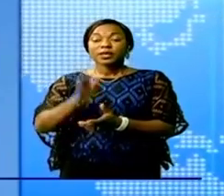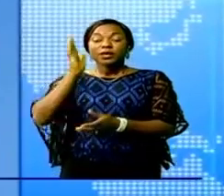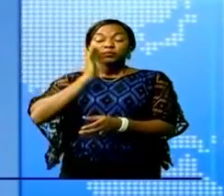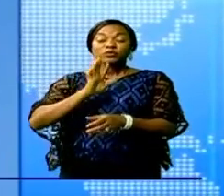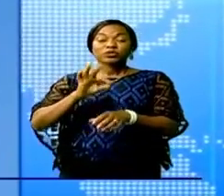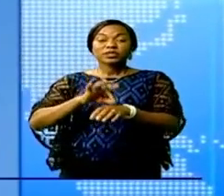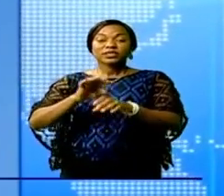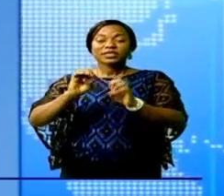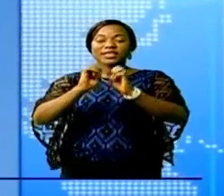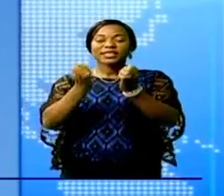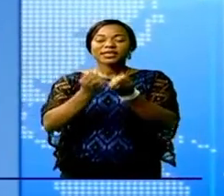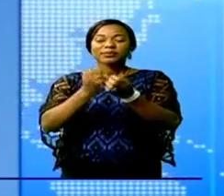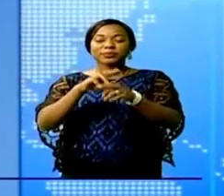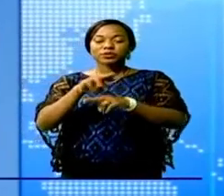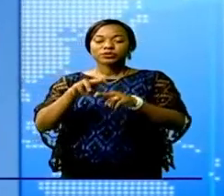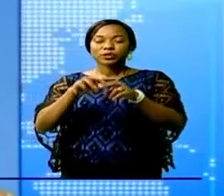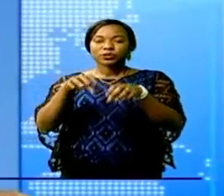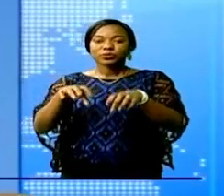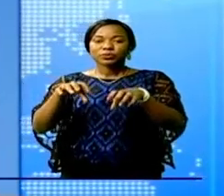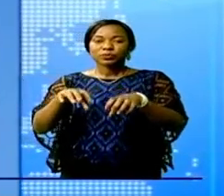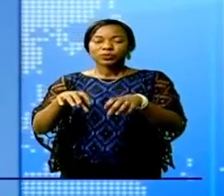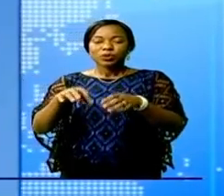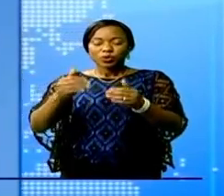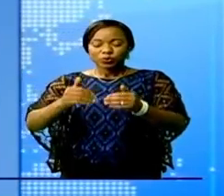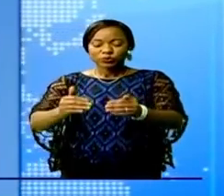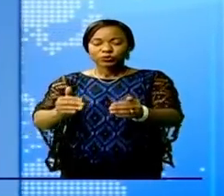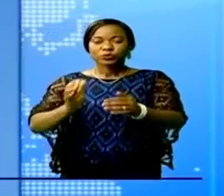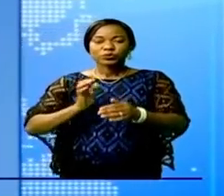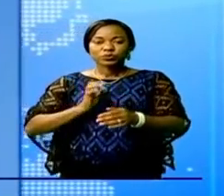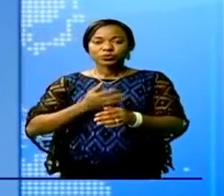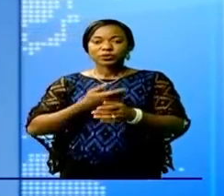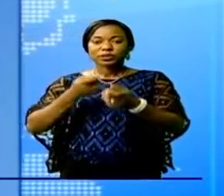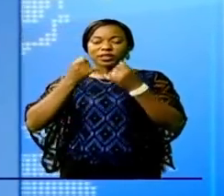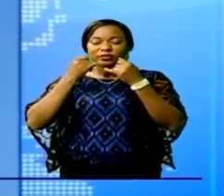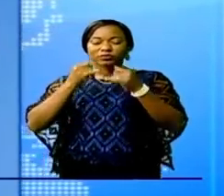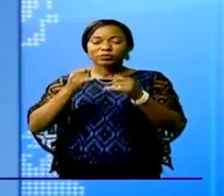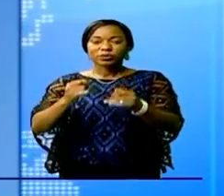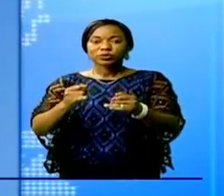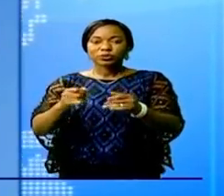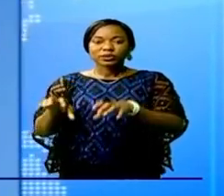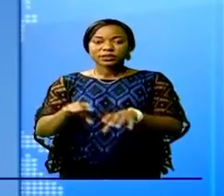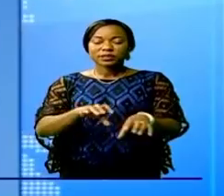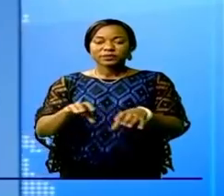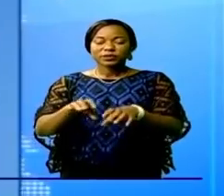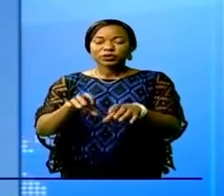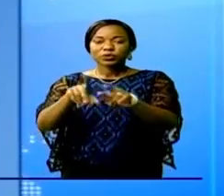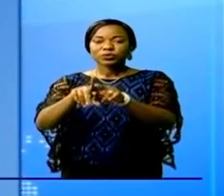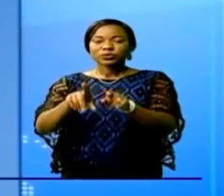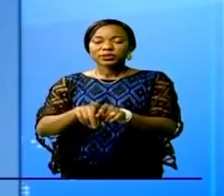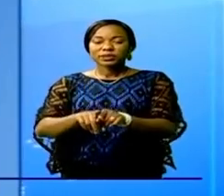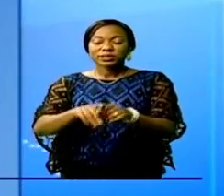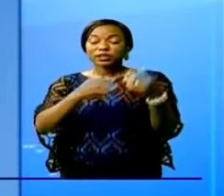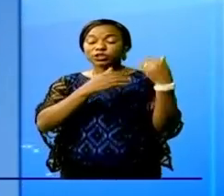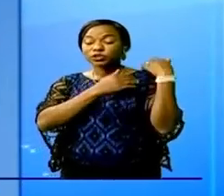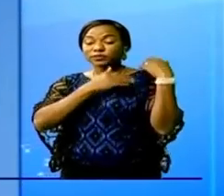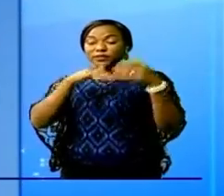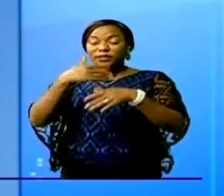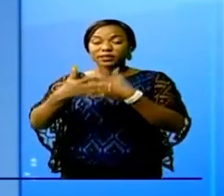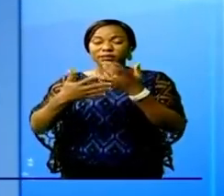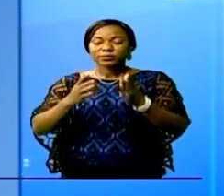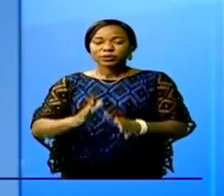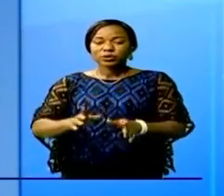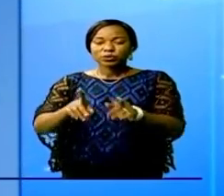France à l'équipe nationale de la RDC. Poursuivons avec l'actualité. Les activités que déploie le chef d'entreprise sont